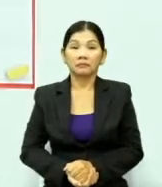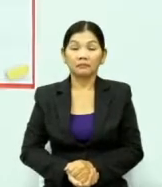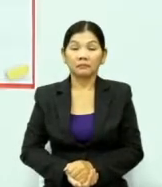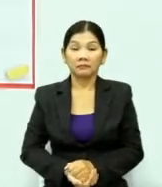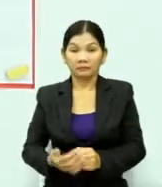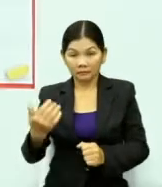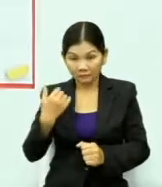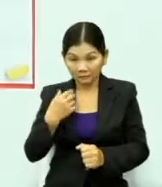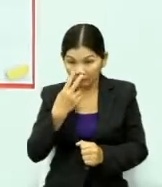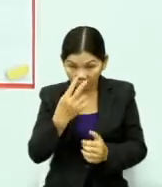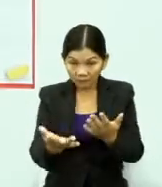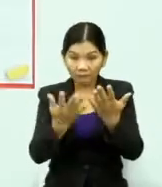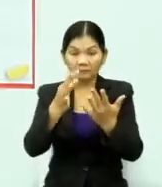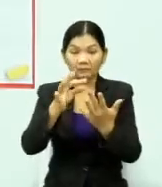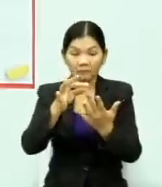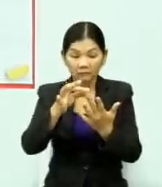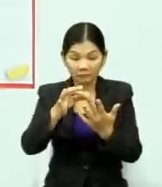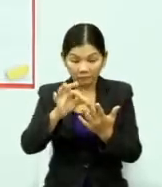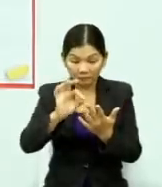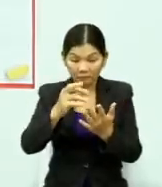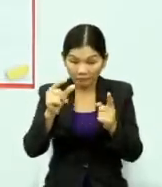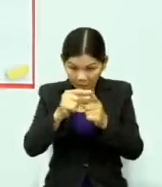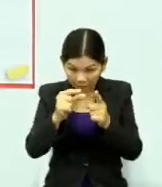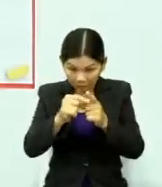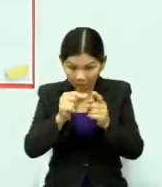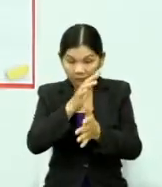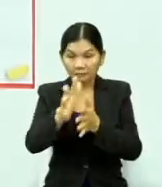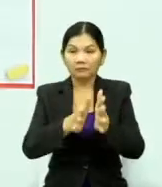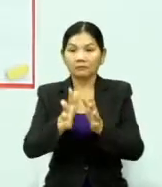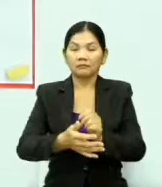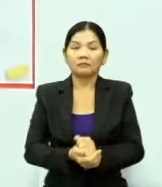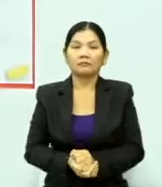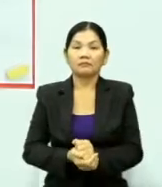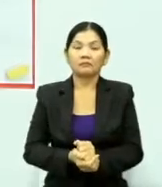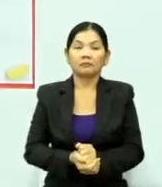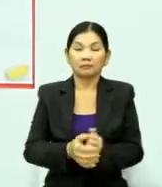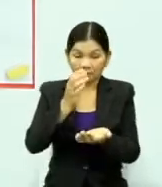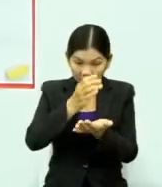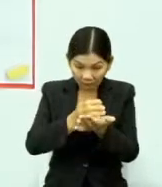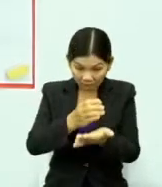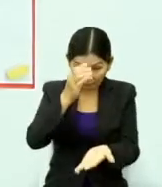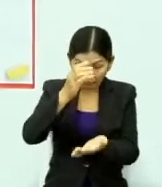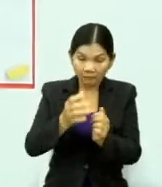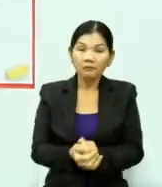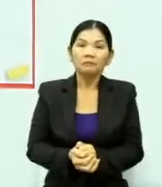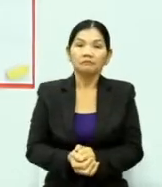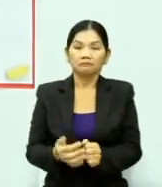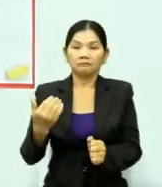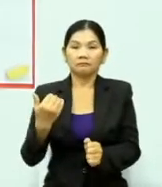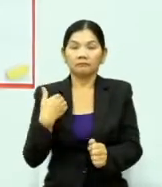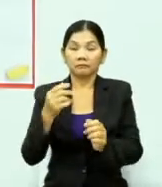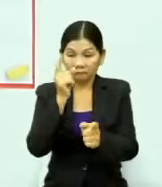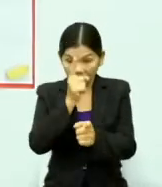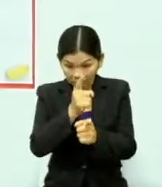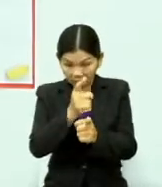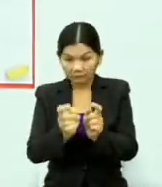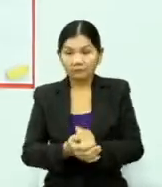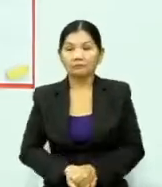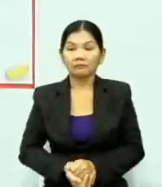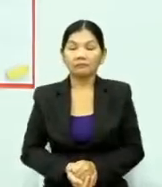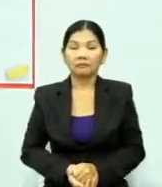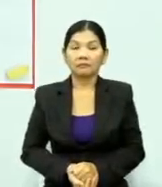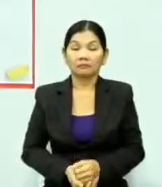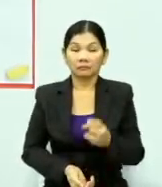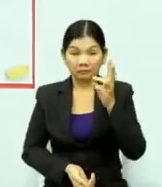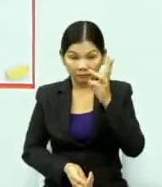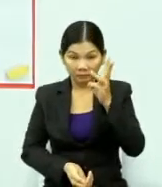Chà, lập tiếng toát chứ mình nè cừu. Bịa này cứ dựng em thả. Kà. Trời ghê con. Chà trăm trời ta. Ăn bịa tị